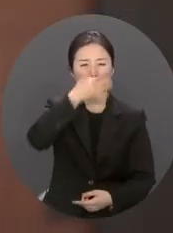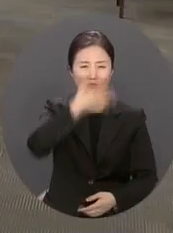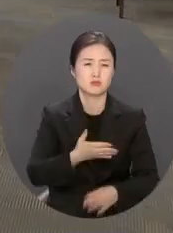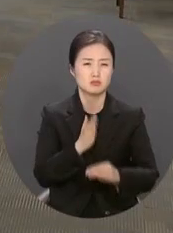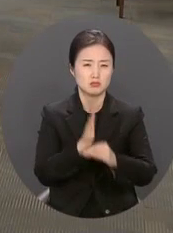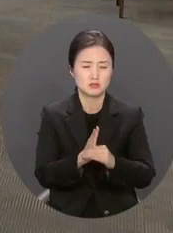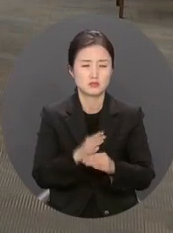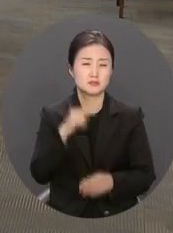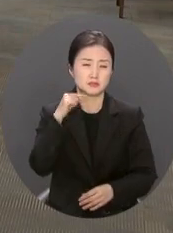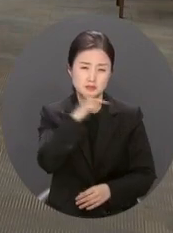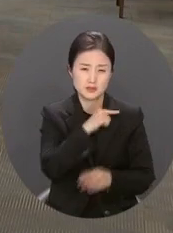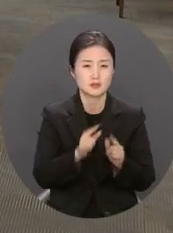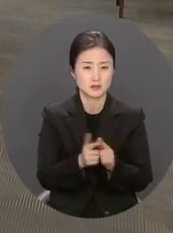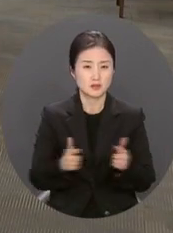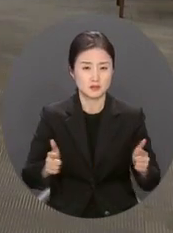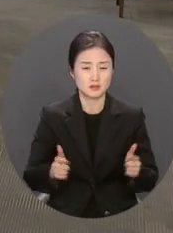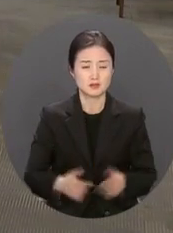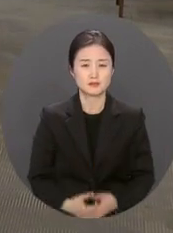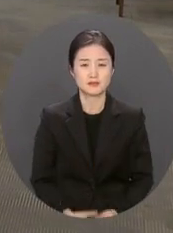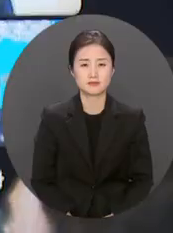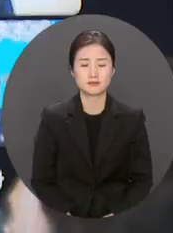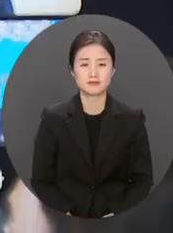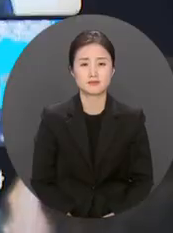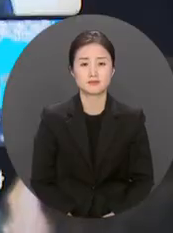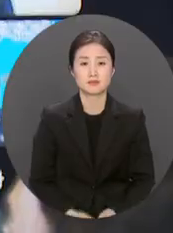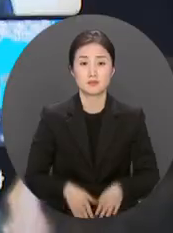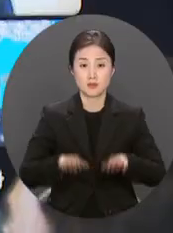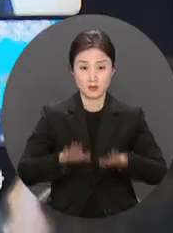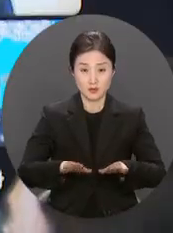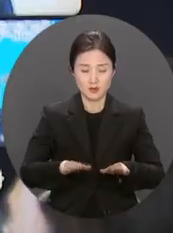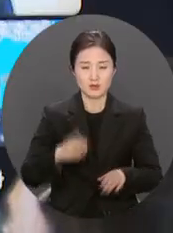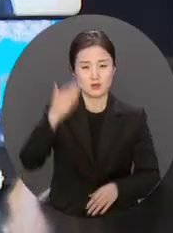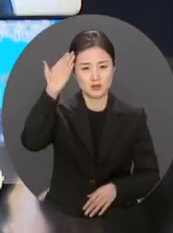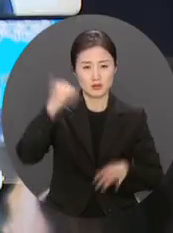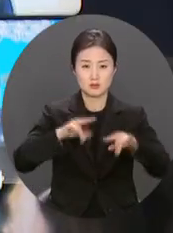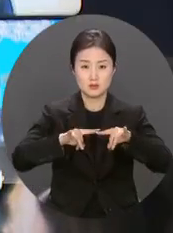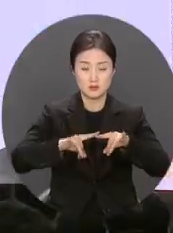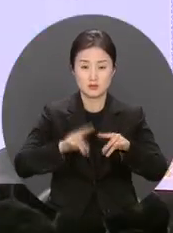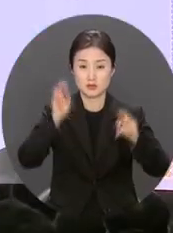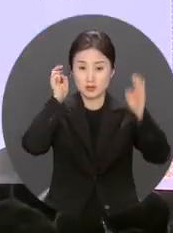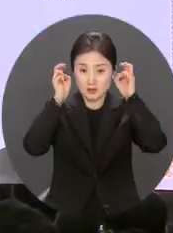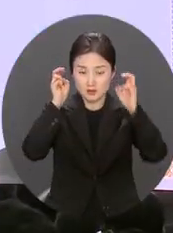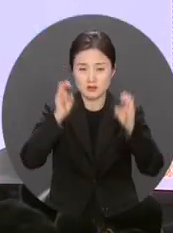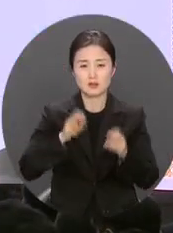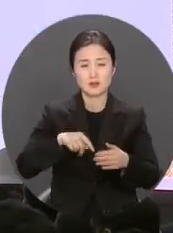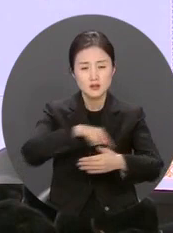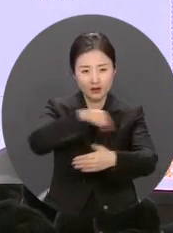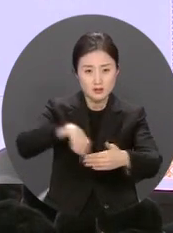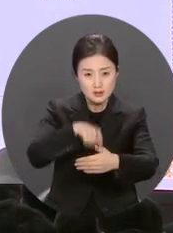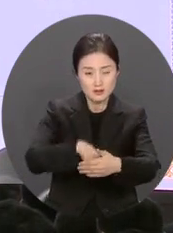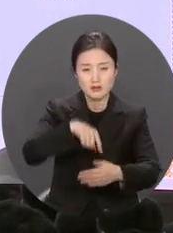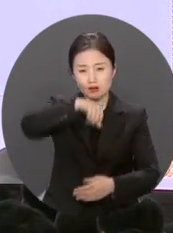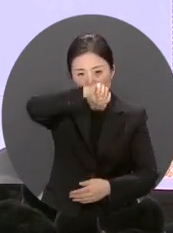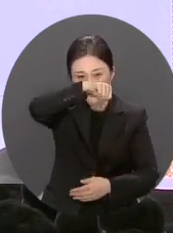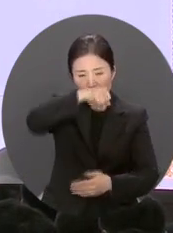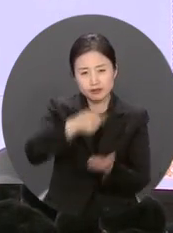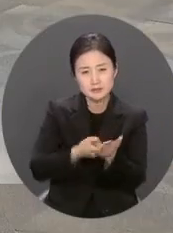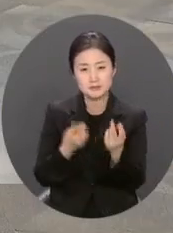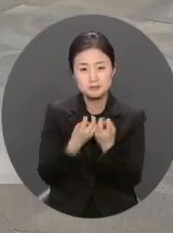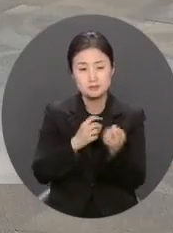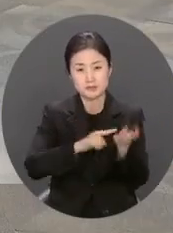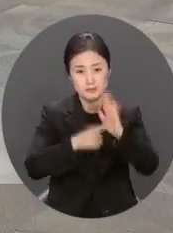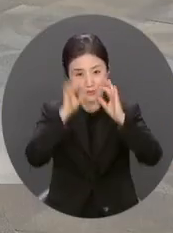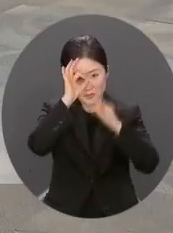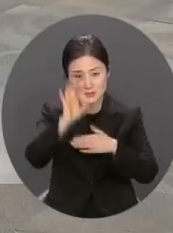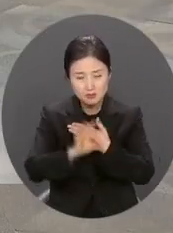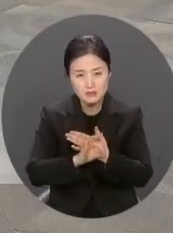생각합니다. 오늘 한전이 내놓은 자구안에 에너지공대 출연금이 담기지 않은 것은 현재 에너지공대를 상대로 한 학교